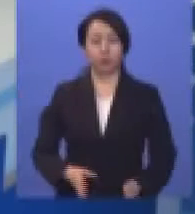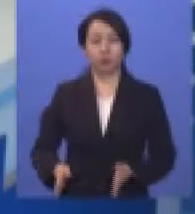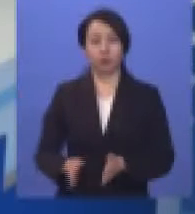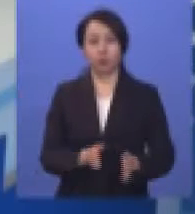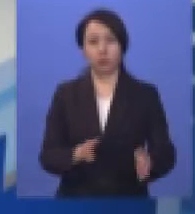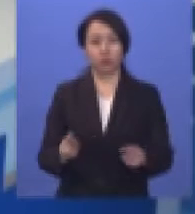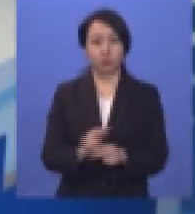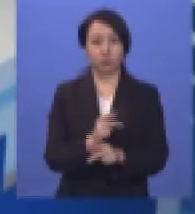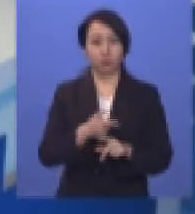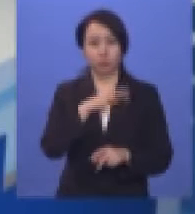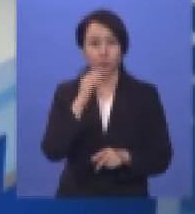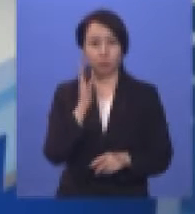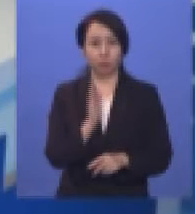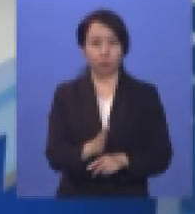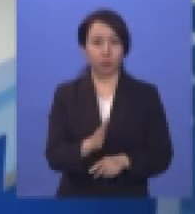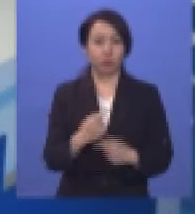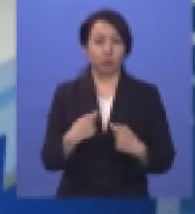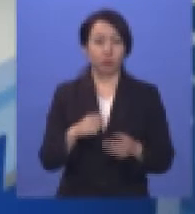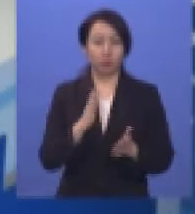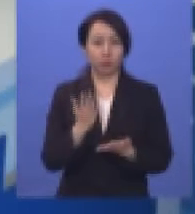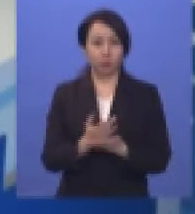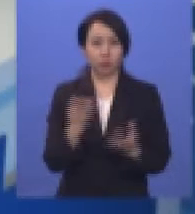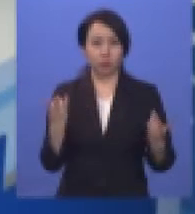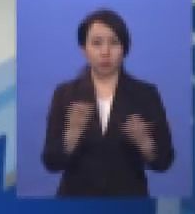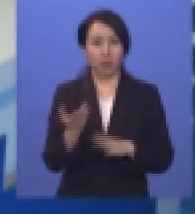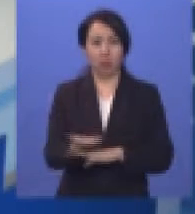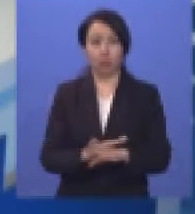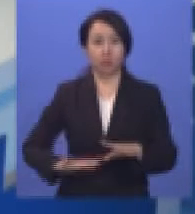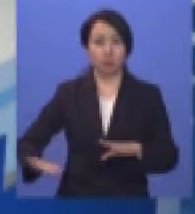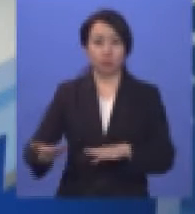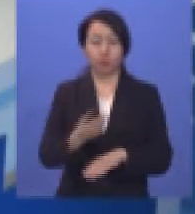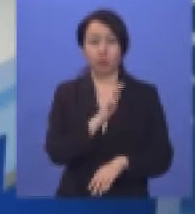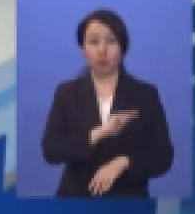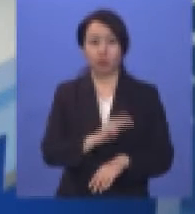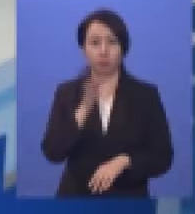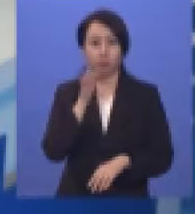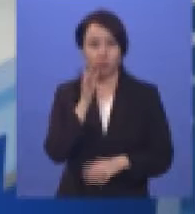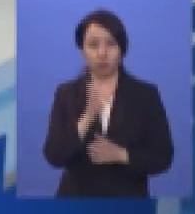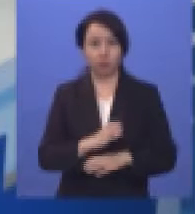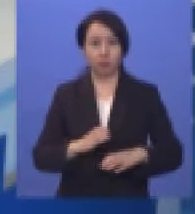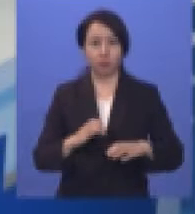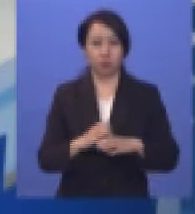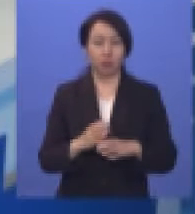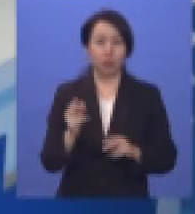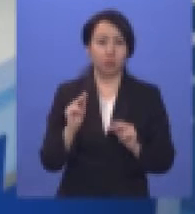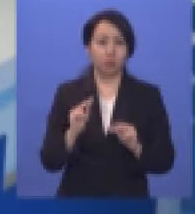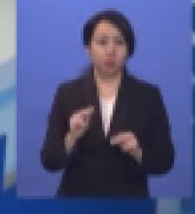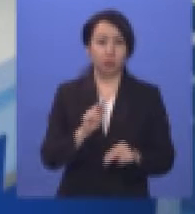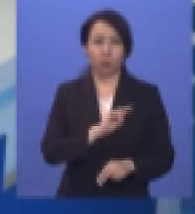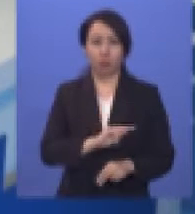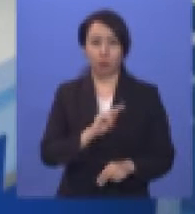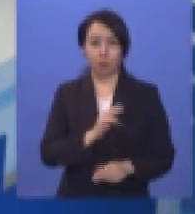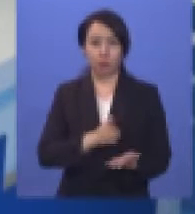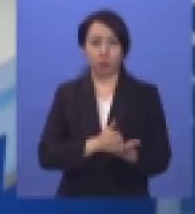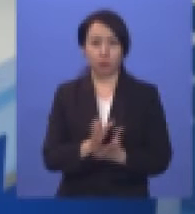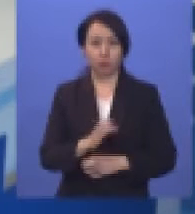Жол құрылысына көп көңіл бөліп, оны сапалы орындауға жет, және асфальт төсеу жұмыстарын уақытылы тындырған абзал. Осында ескертулерді